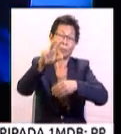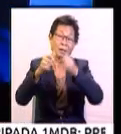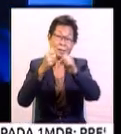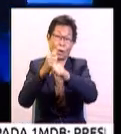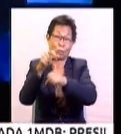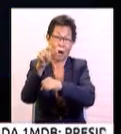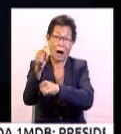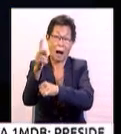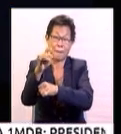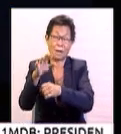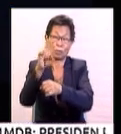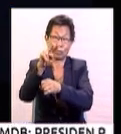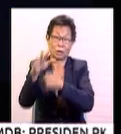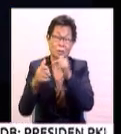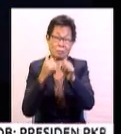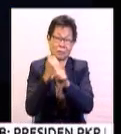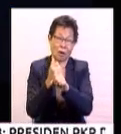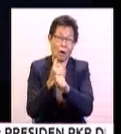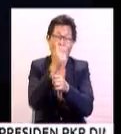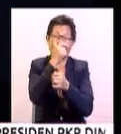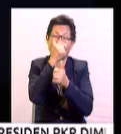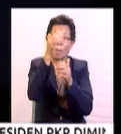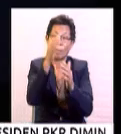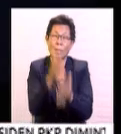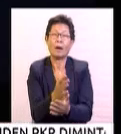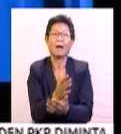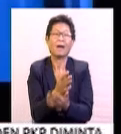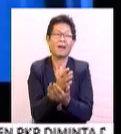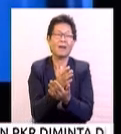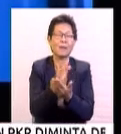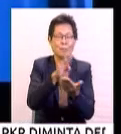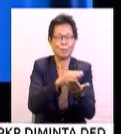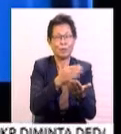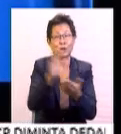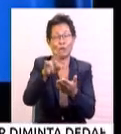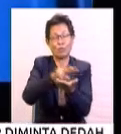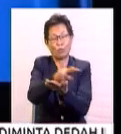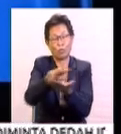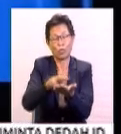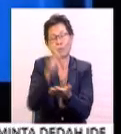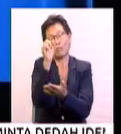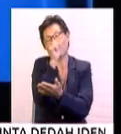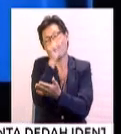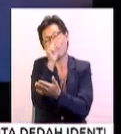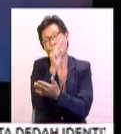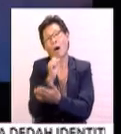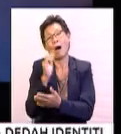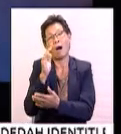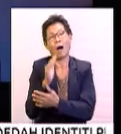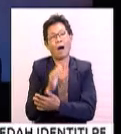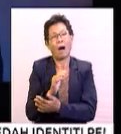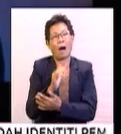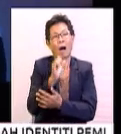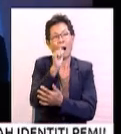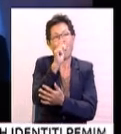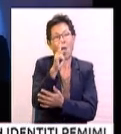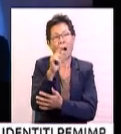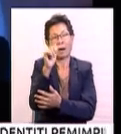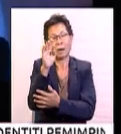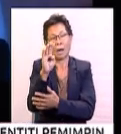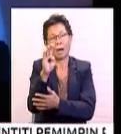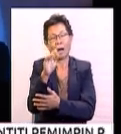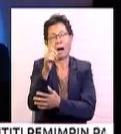ini, mula meniti di bibir peminat seni muzik tanah air selepas videonya yang sedang menyanyikan lagu Akad Dendangan Asal Payung